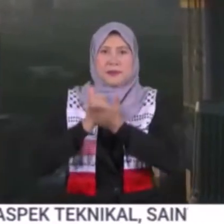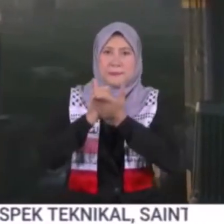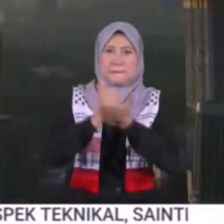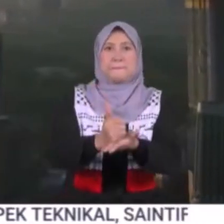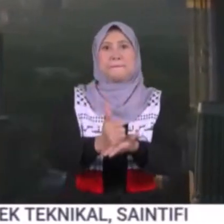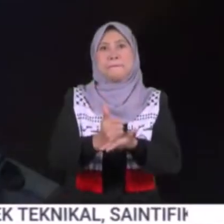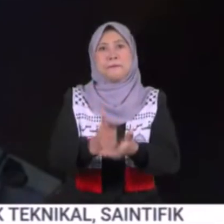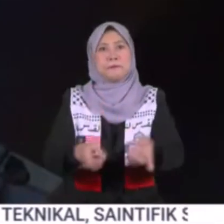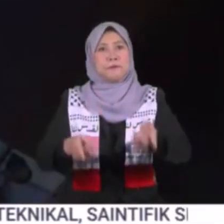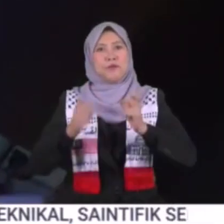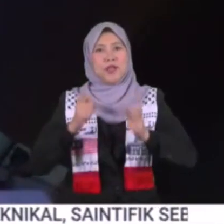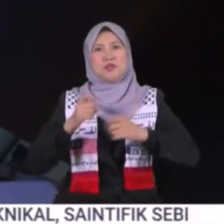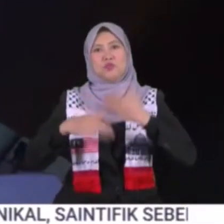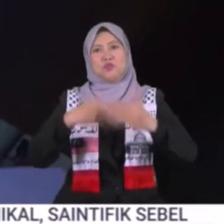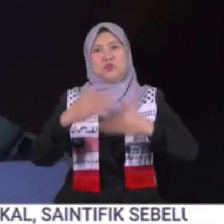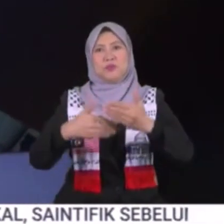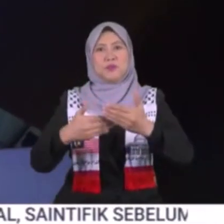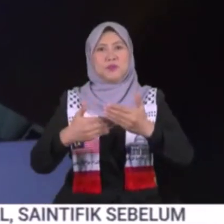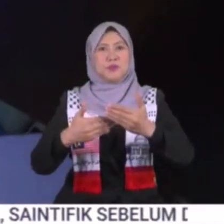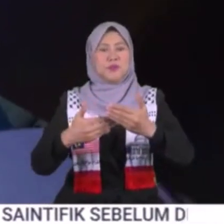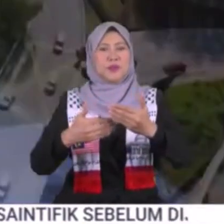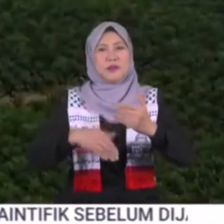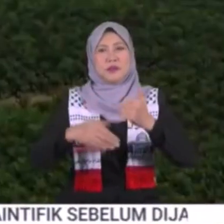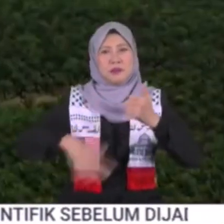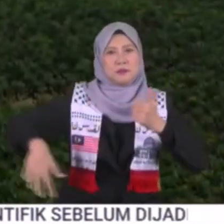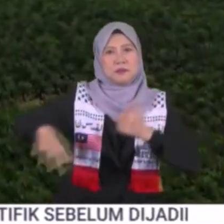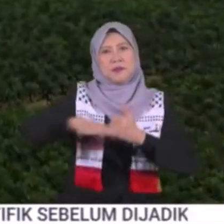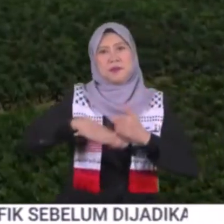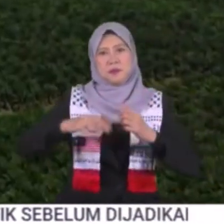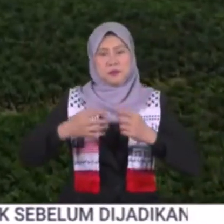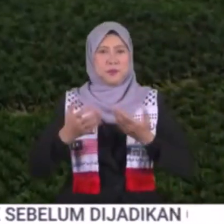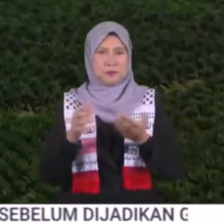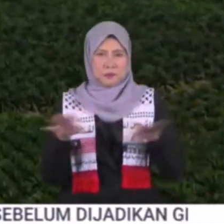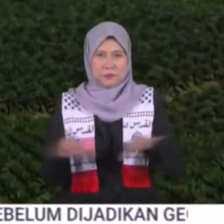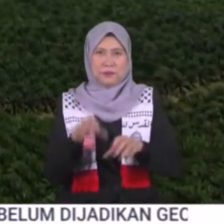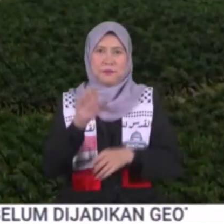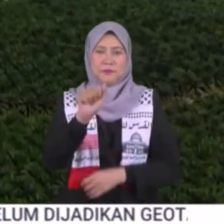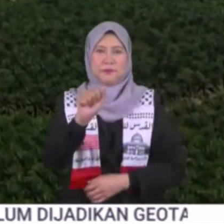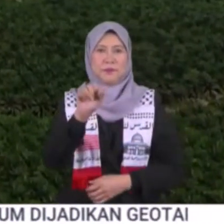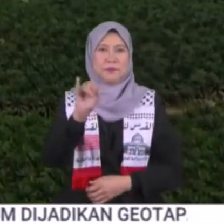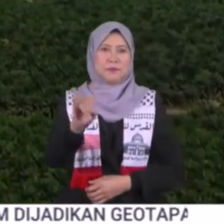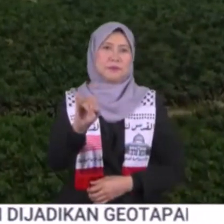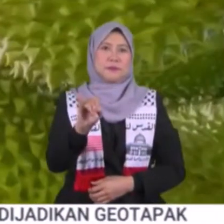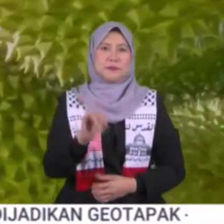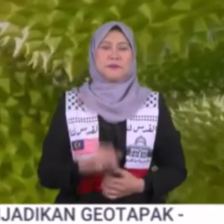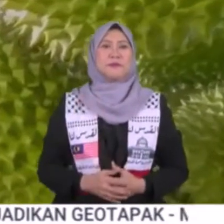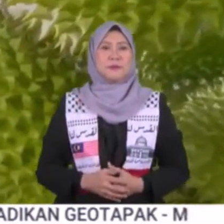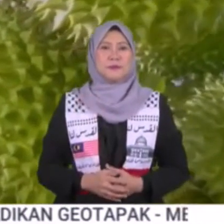membantu percepat peranannya sebagai hub serantau kecerdasan buatan AI.